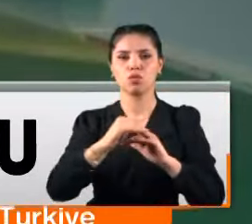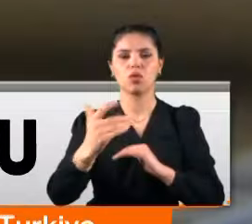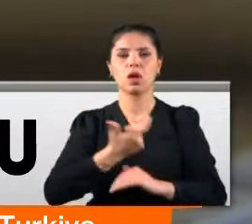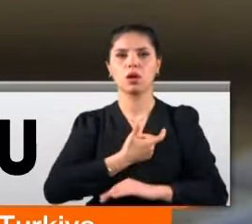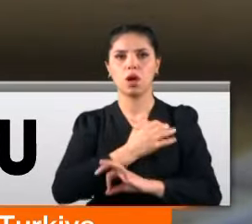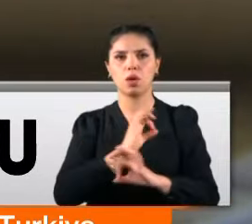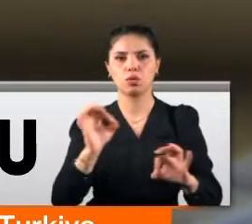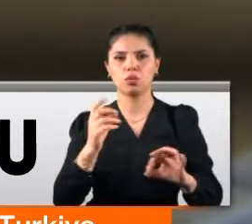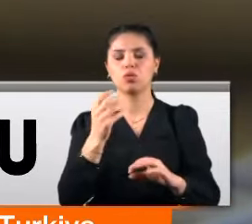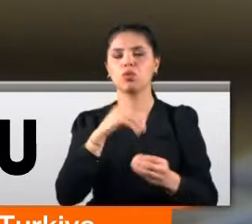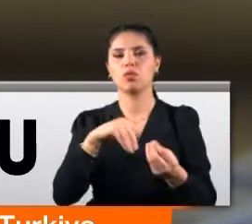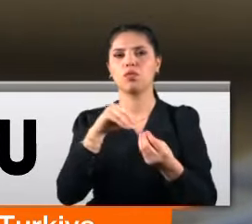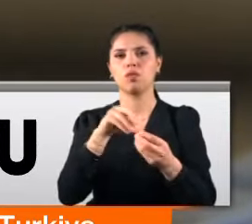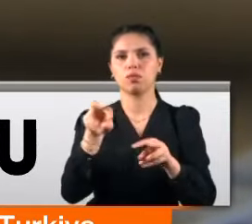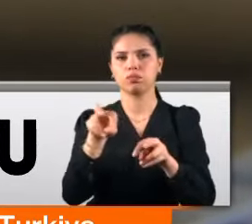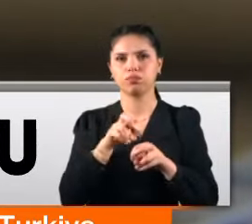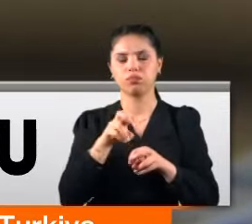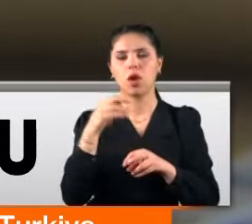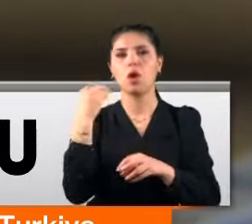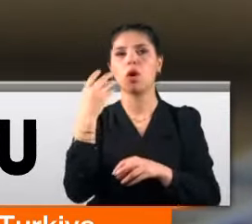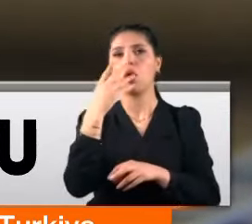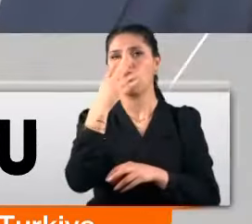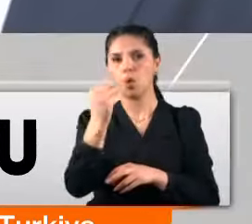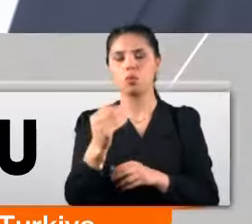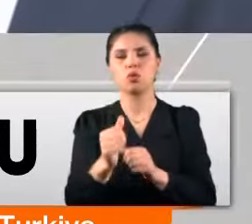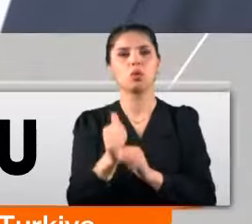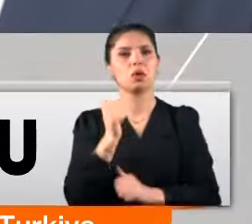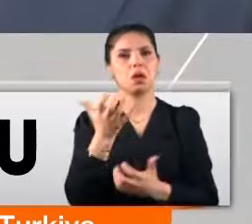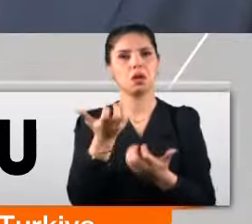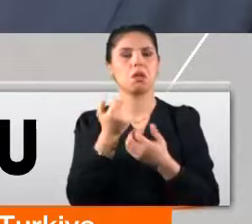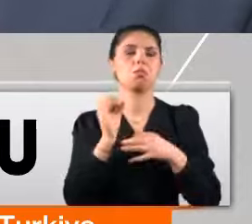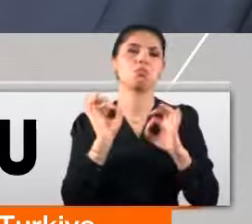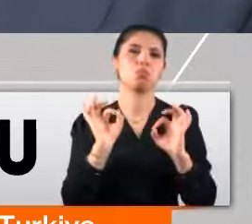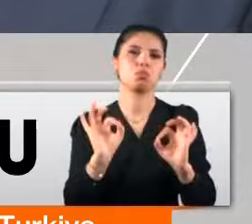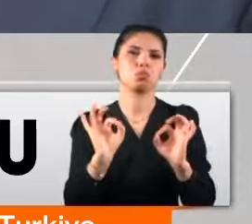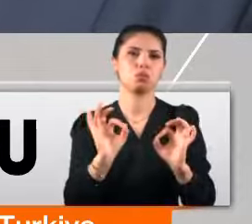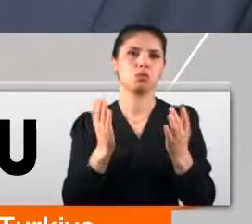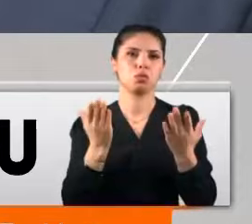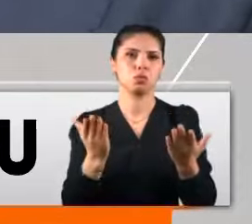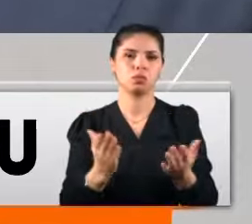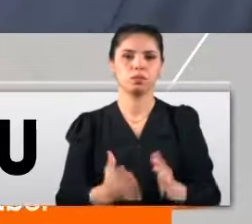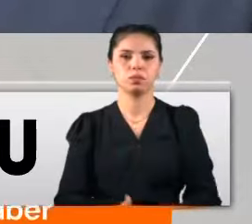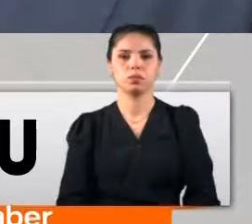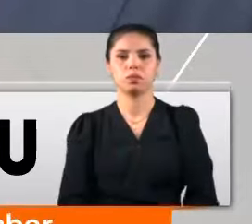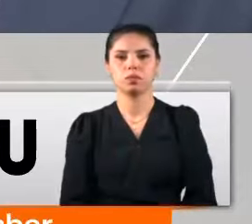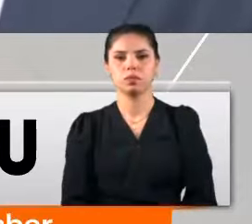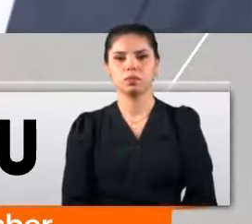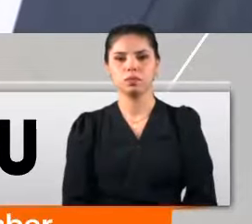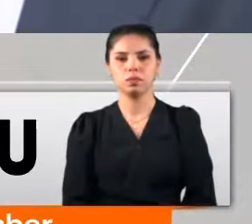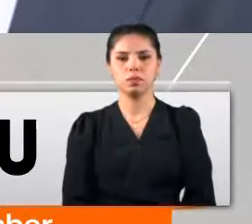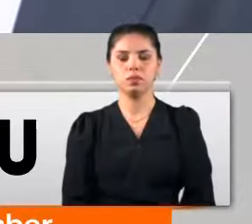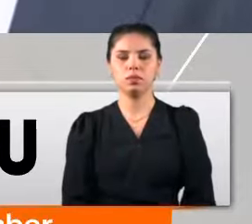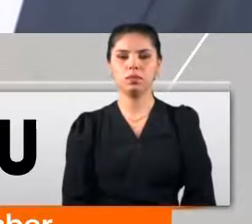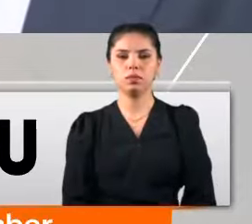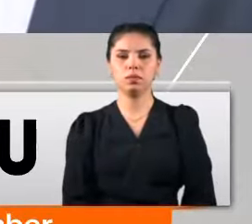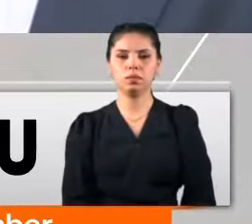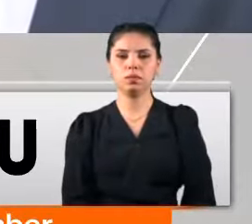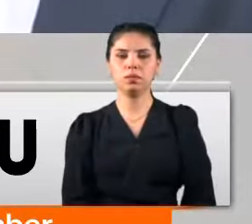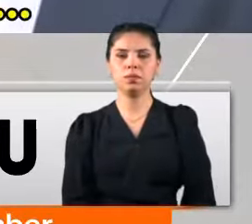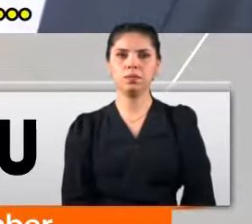şekilde çekilen faiz ya da komisyonu geri almaları mümkün. Öncelikle bankaya müracaat edip bunun iptalini talep etsinler. Olumlu